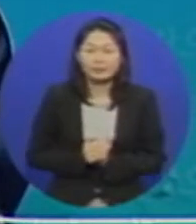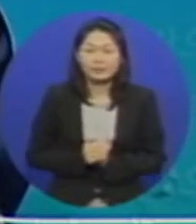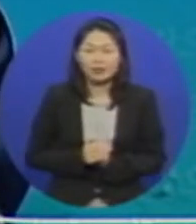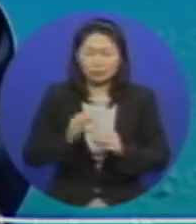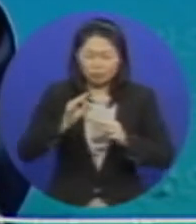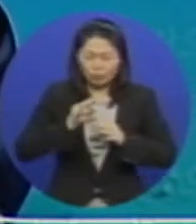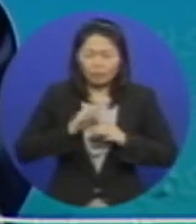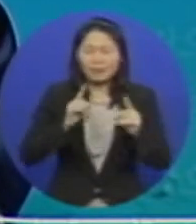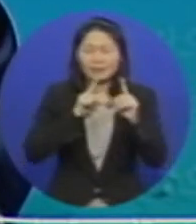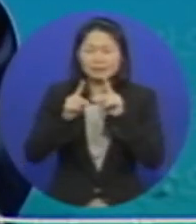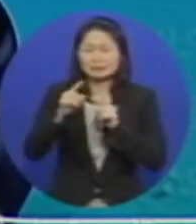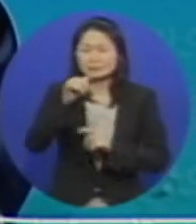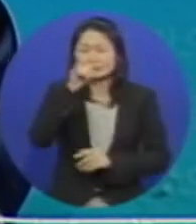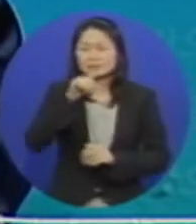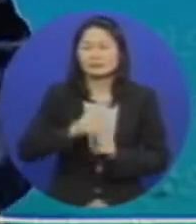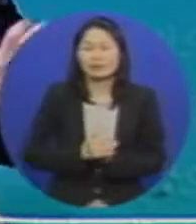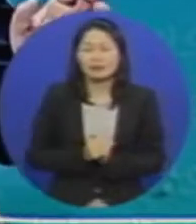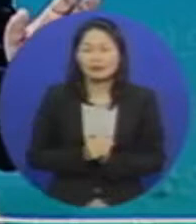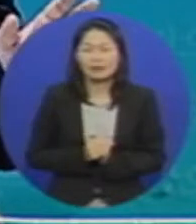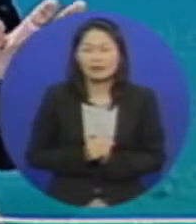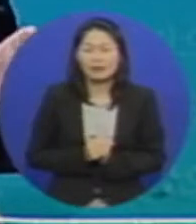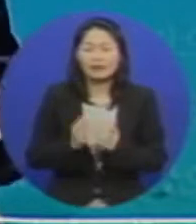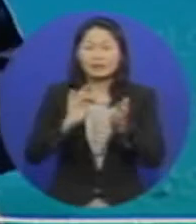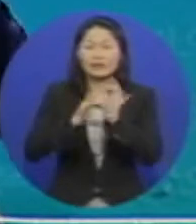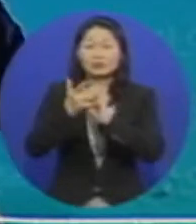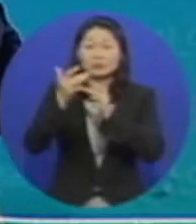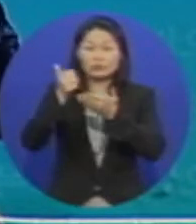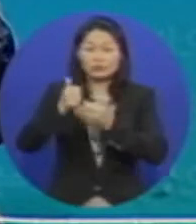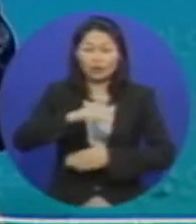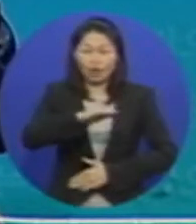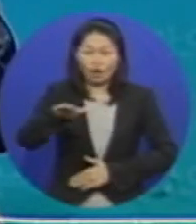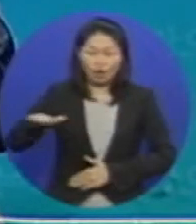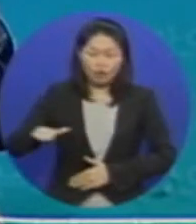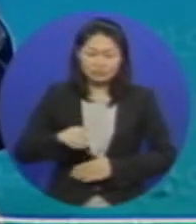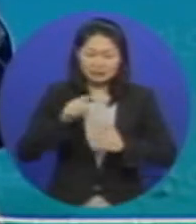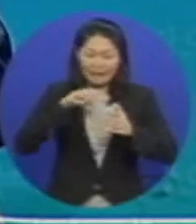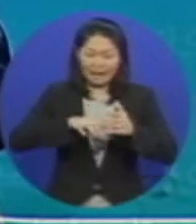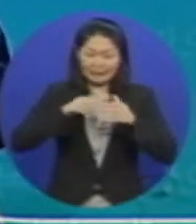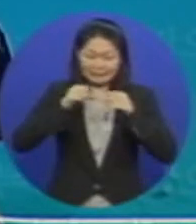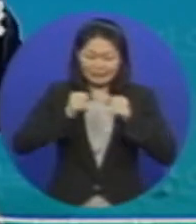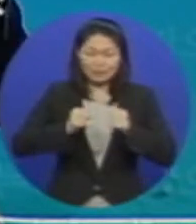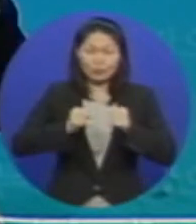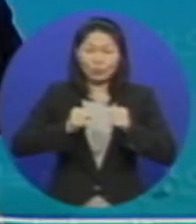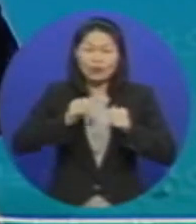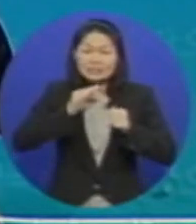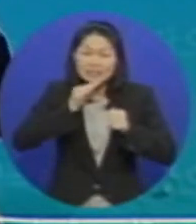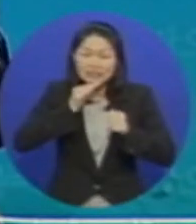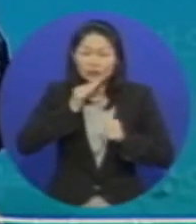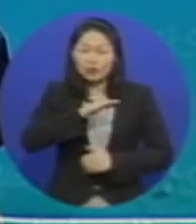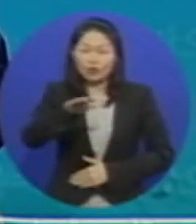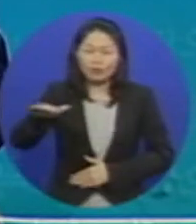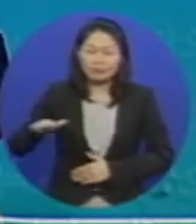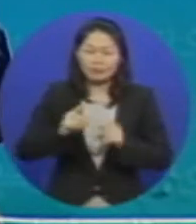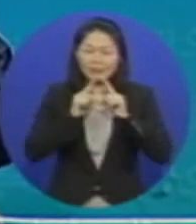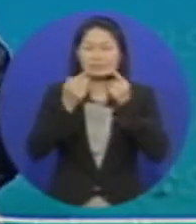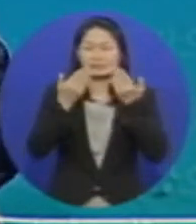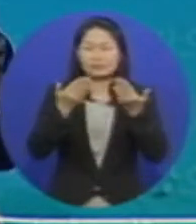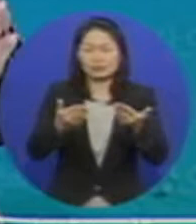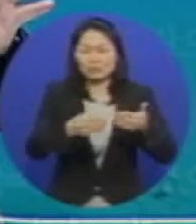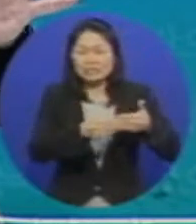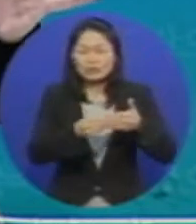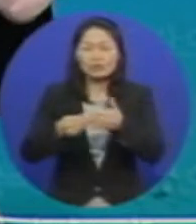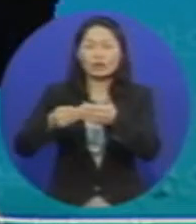놀라운 말씀을 하고 계세요 예수님께서 여러분 안에 계시고 실제로 여러분에게 다 말씀하시고 인도